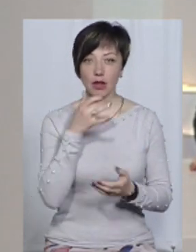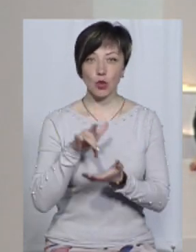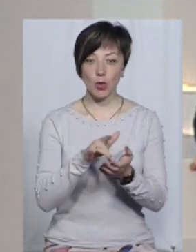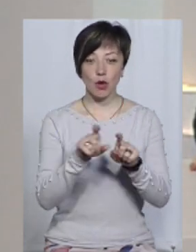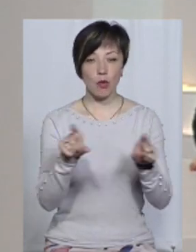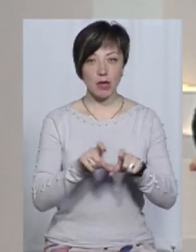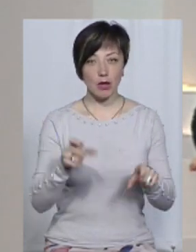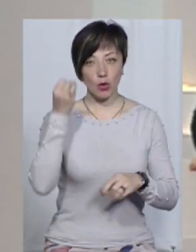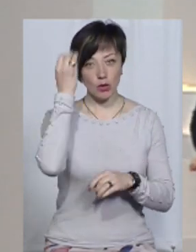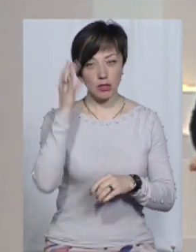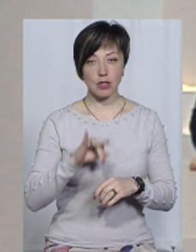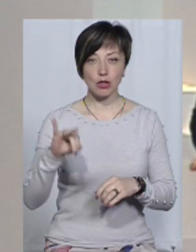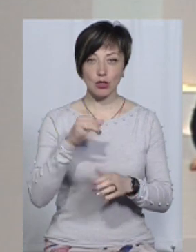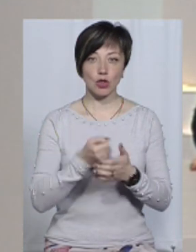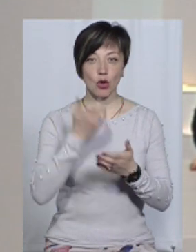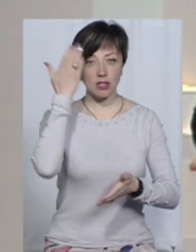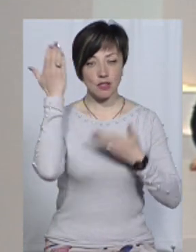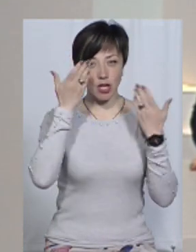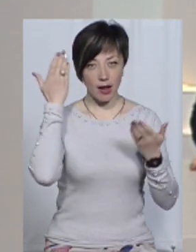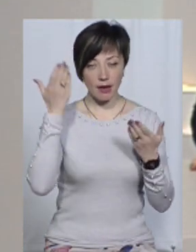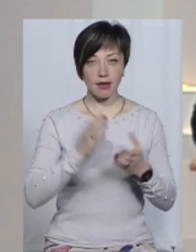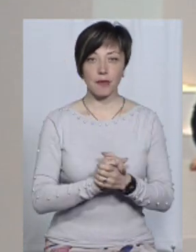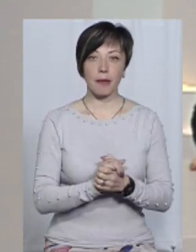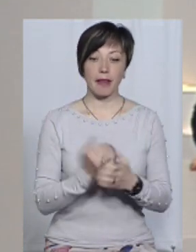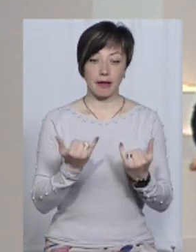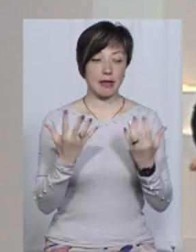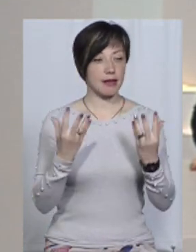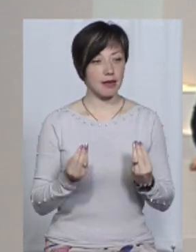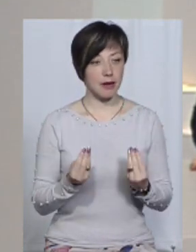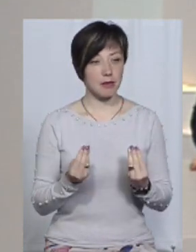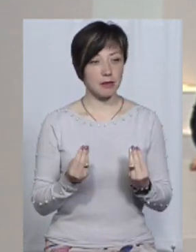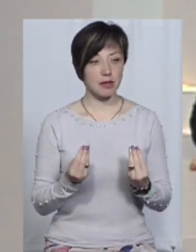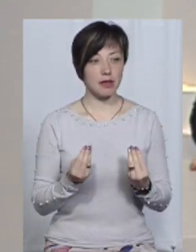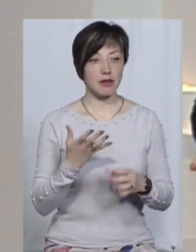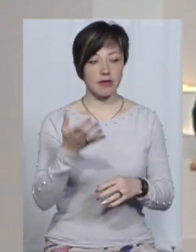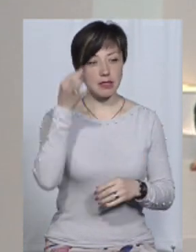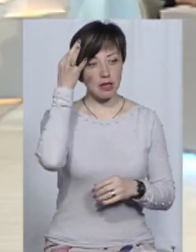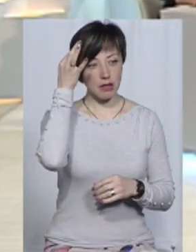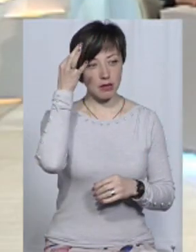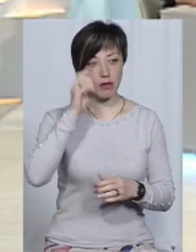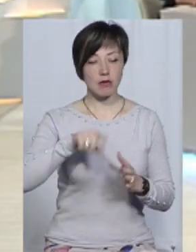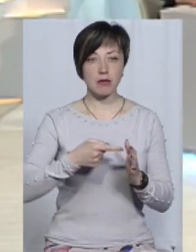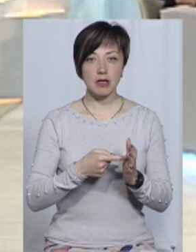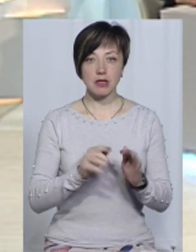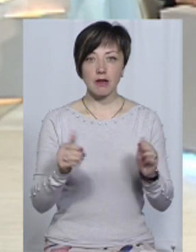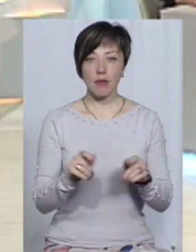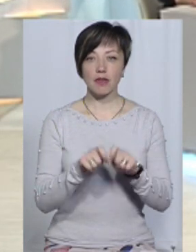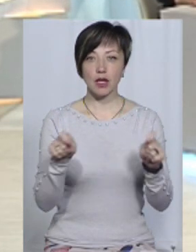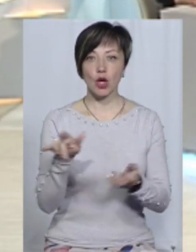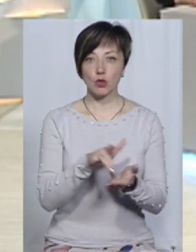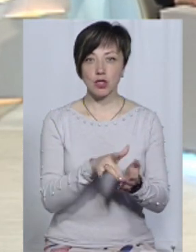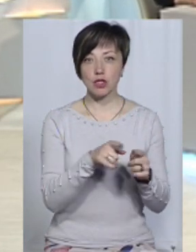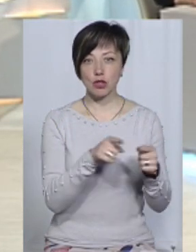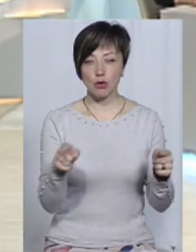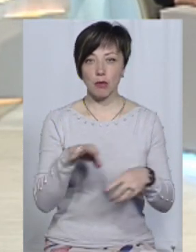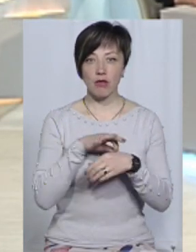туристів об'єктів, від культурно-історичних до розважальних. І днями, як ви вже згадували, у місті у рамках відкриття туристичного сезону